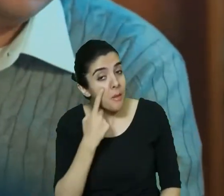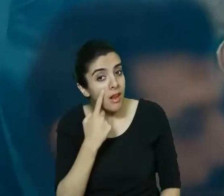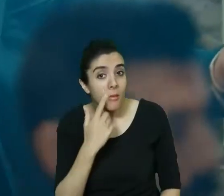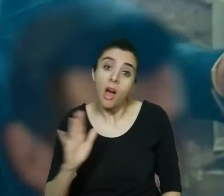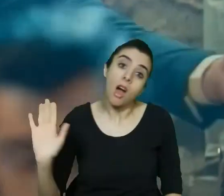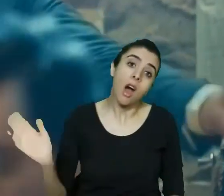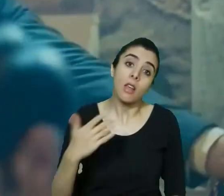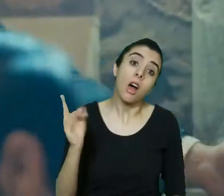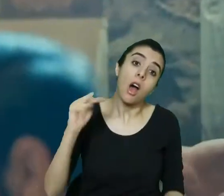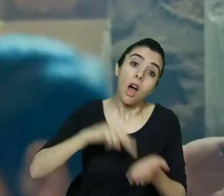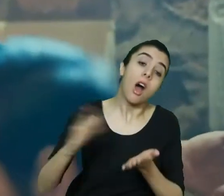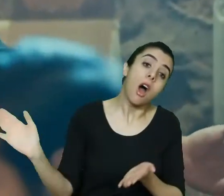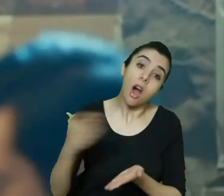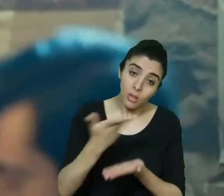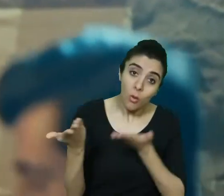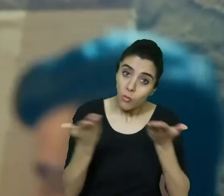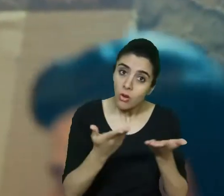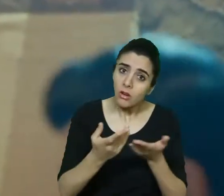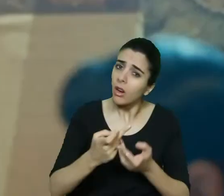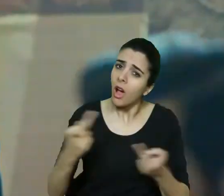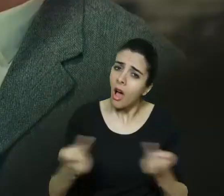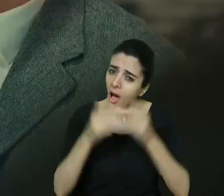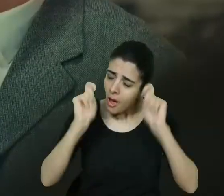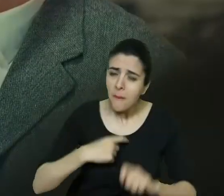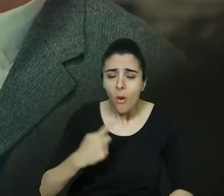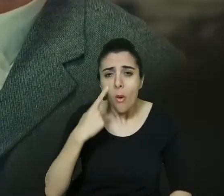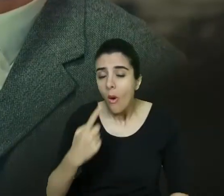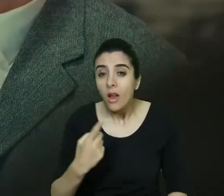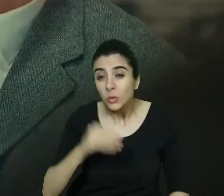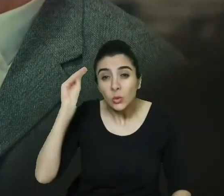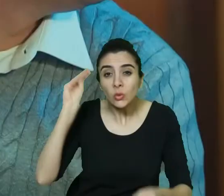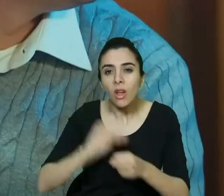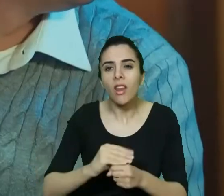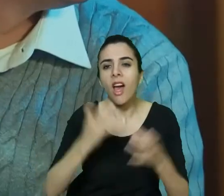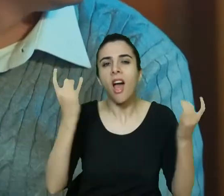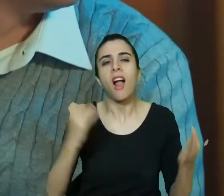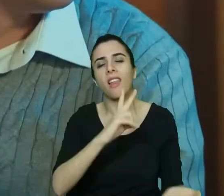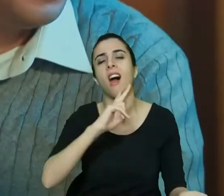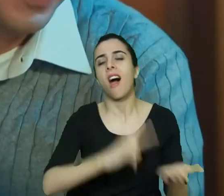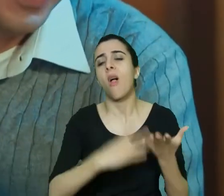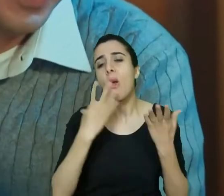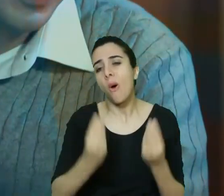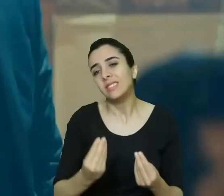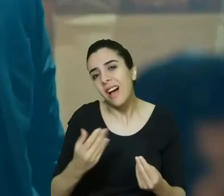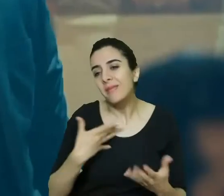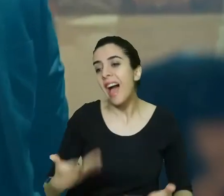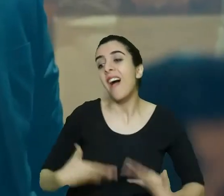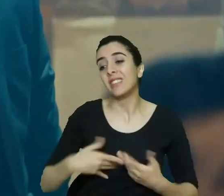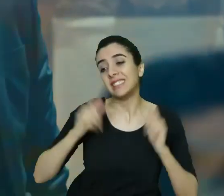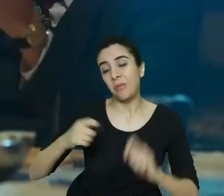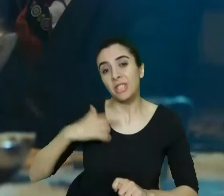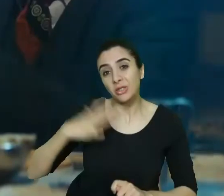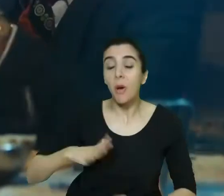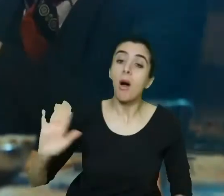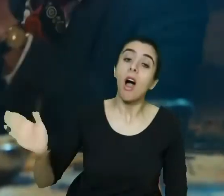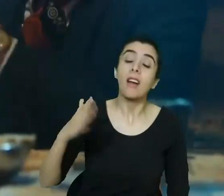Hadi kalkın beyler, gelin meydana, yiyin birbirinizi. Sonunda ne de olsa gelin hanımın dediği olacak. Hiç değilse yevesinizi alın be oğlum.